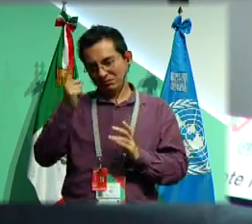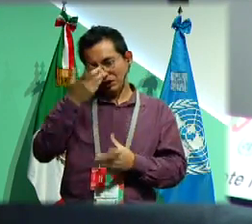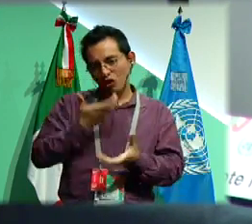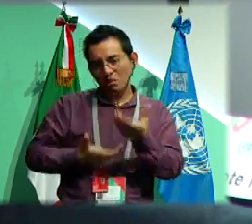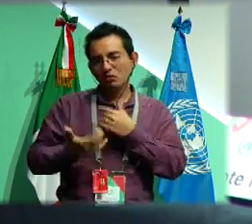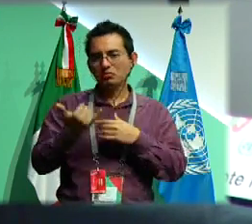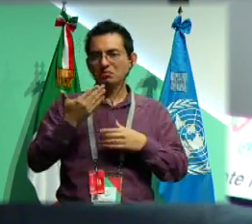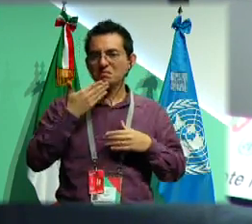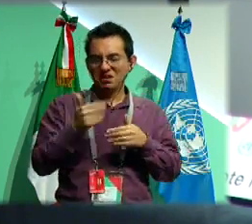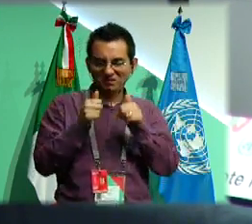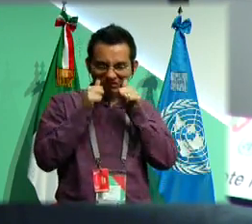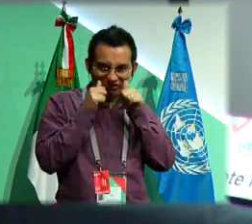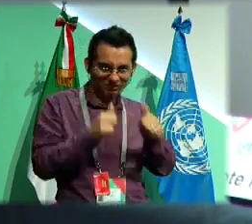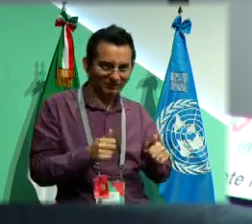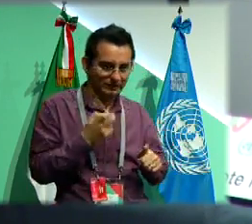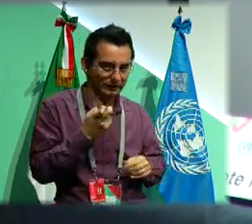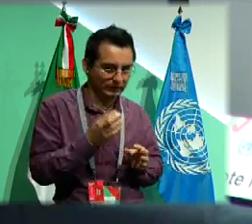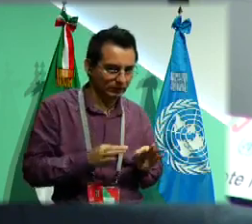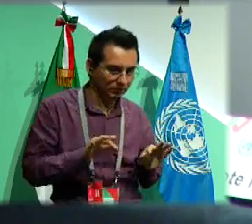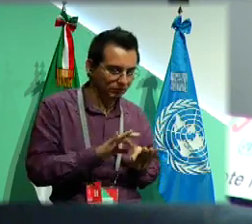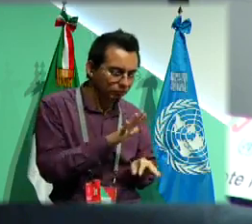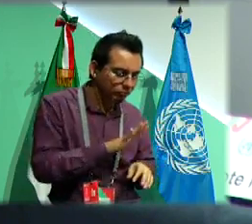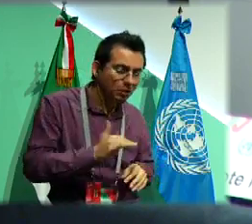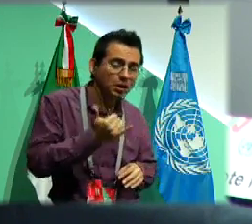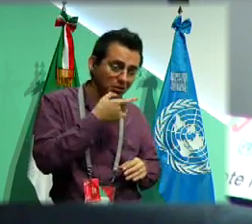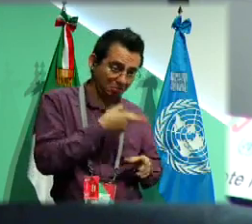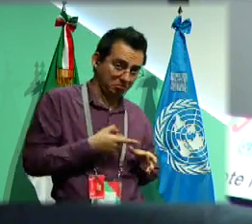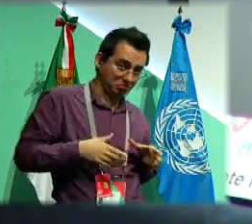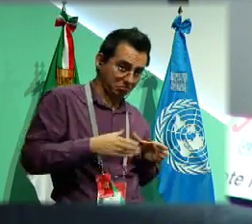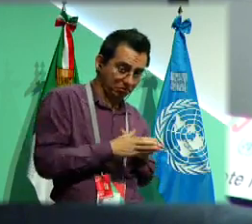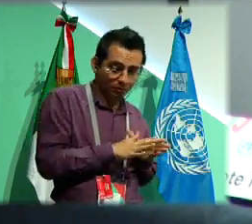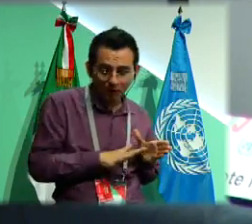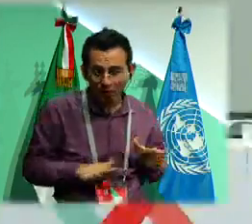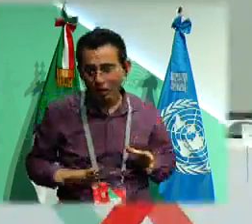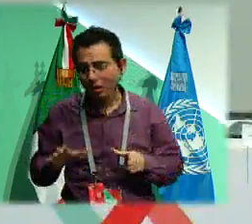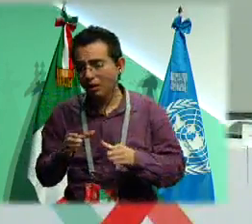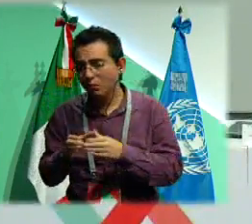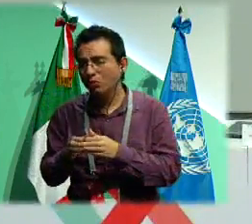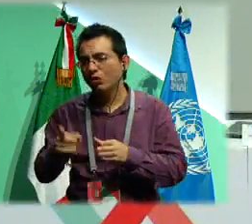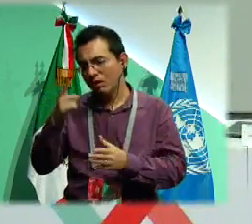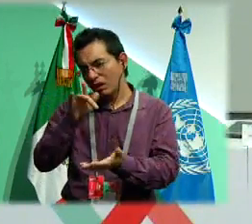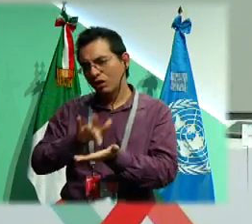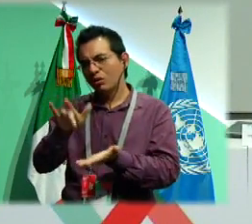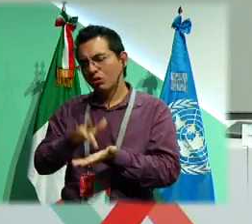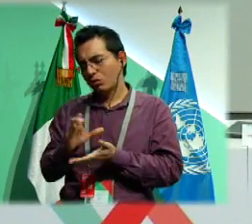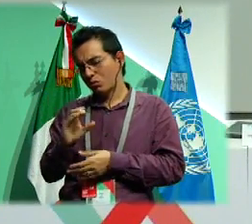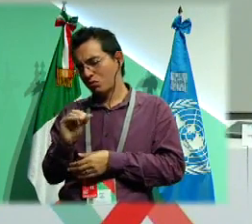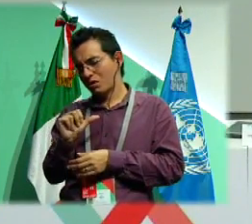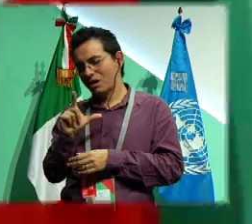Ensuite, il dit qu'il appuie la formation d'une coalition dynamique sur le commerce.